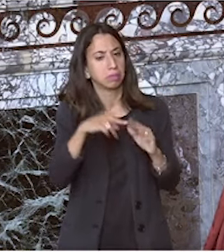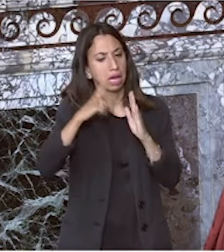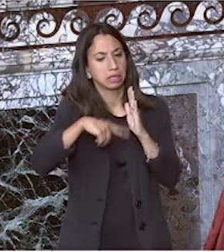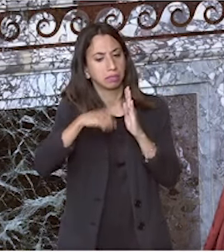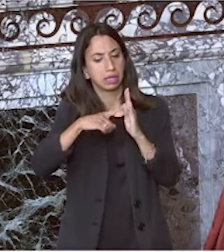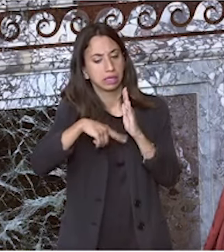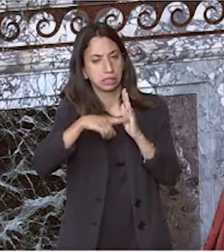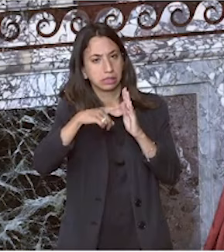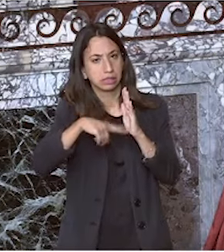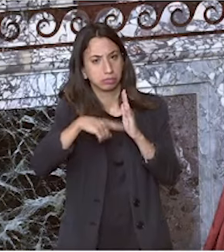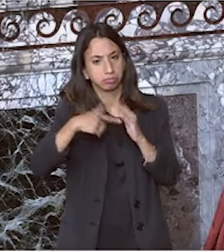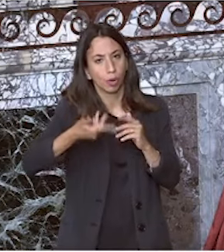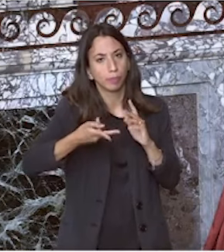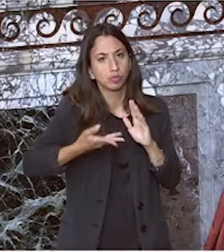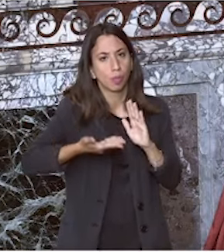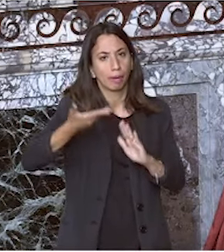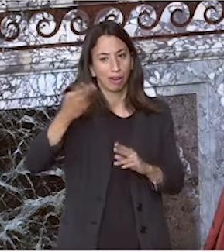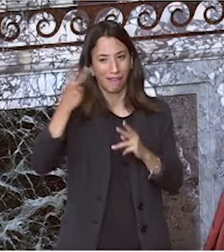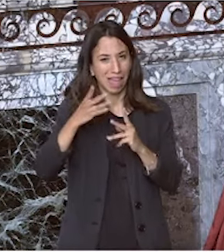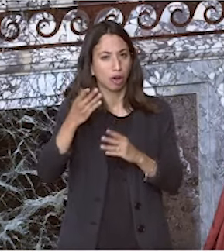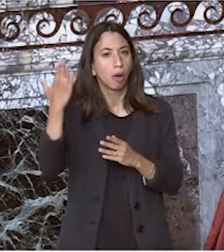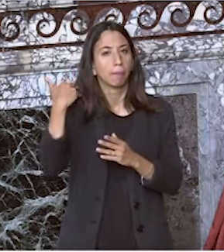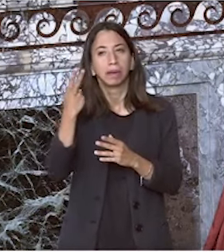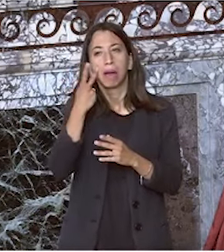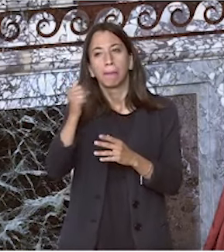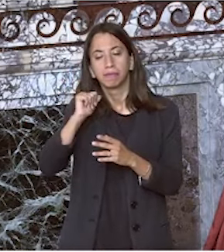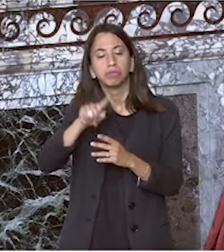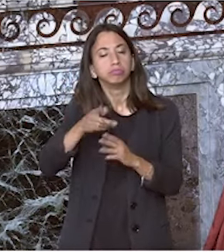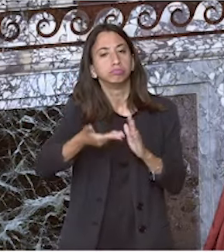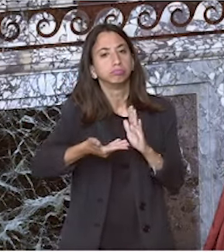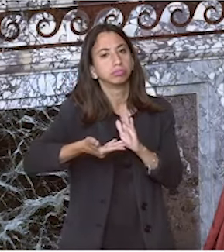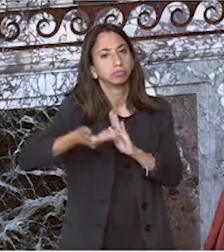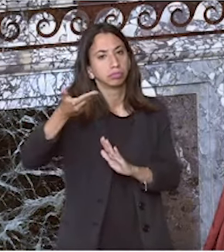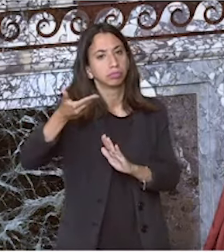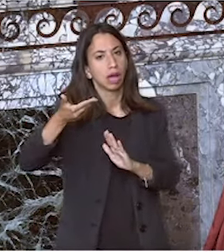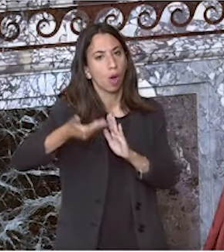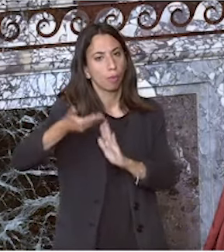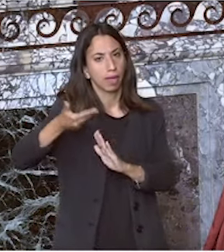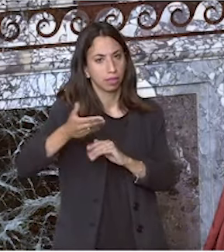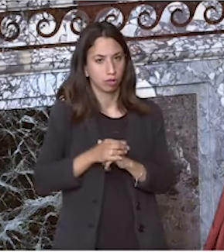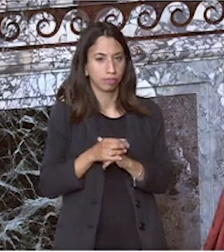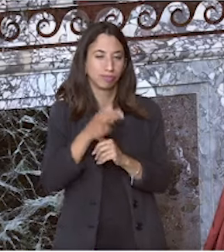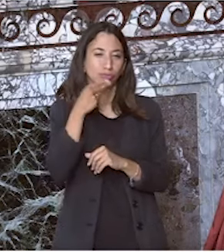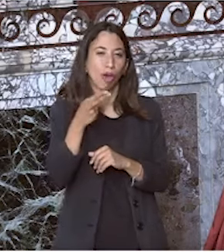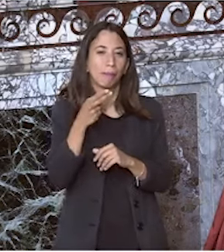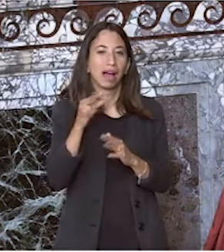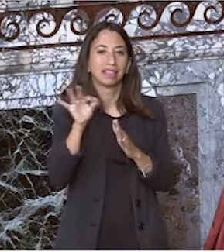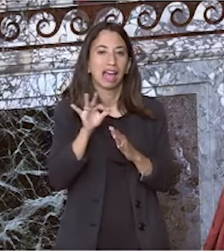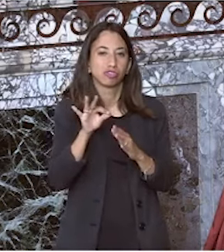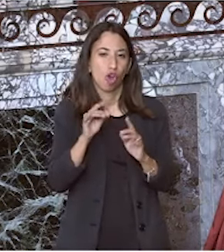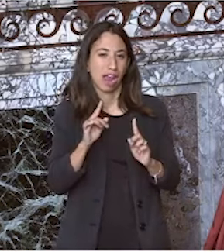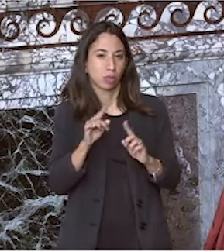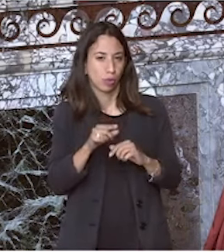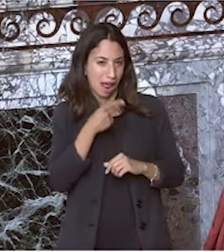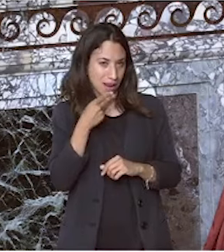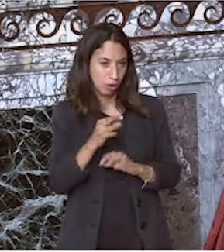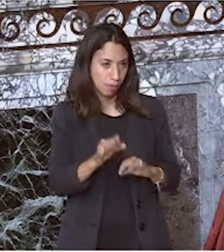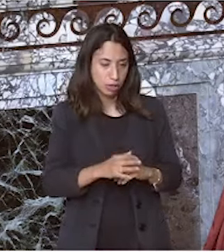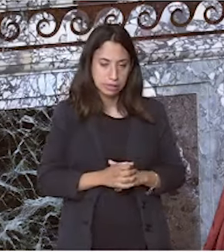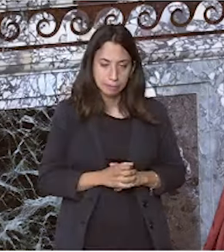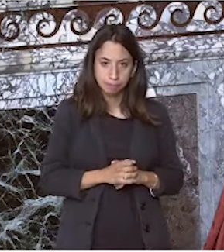mesi superiore a qualsiasi stima plausibile del tasso naturale o tasso neutrale. Le decisioni